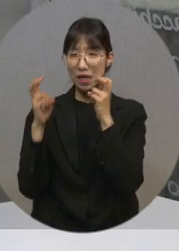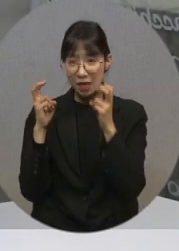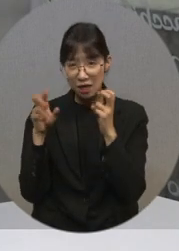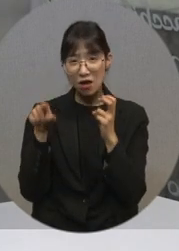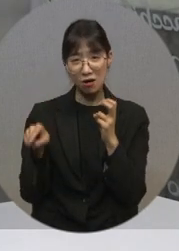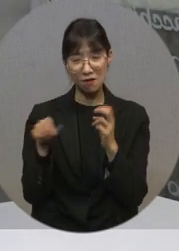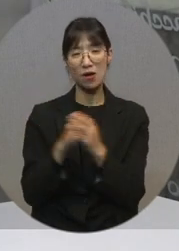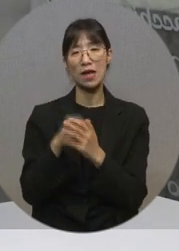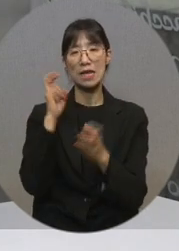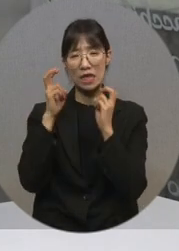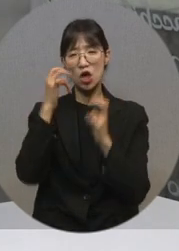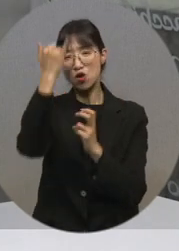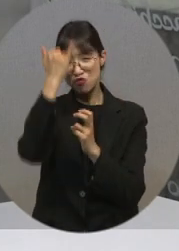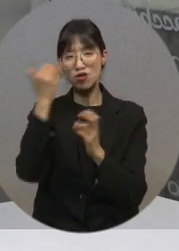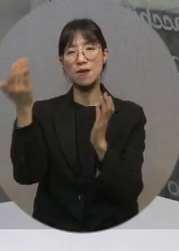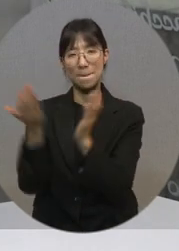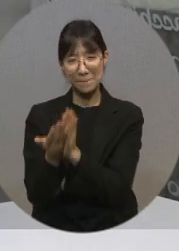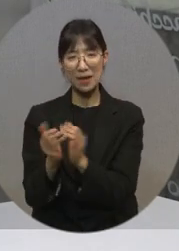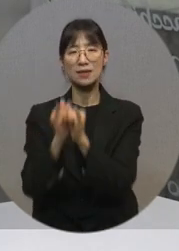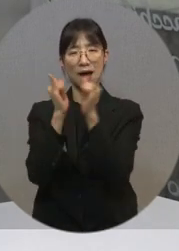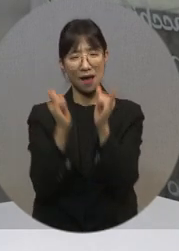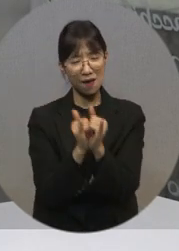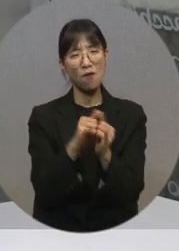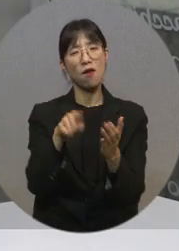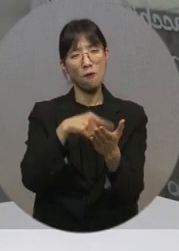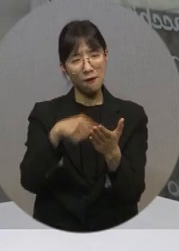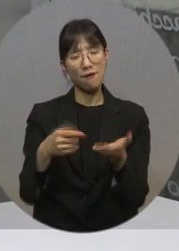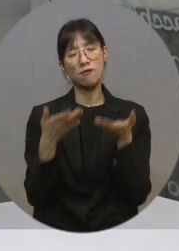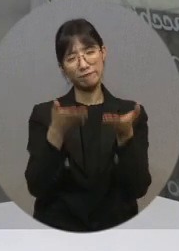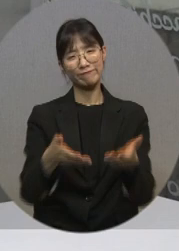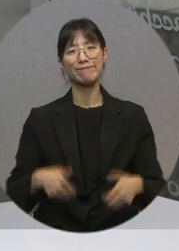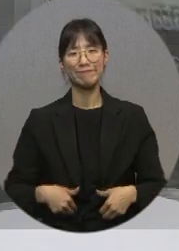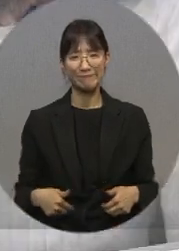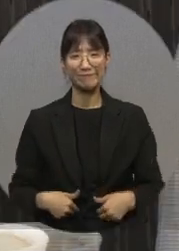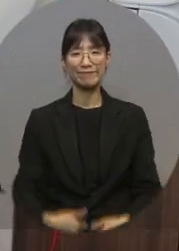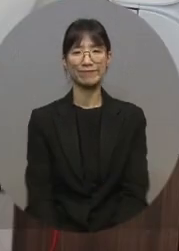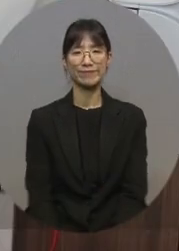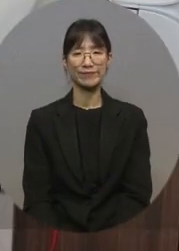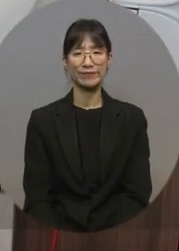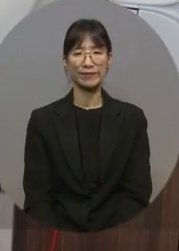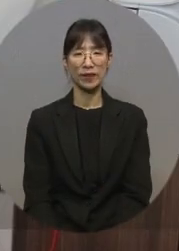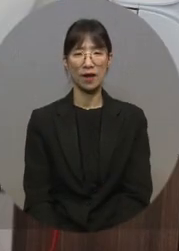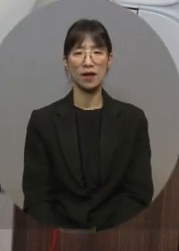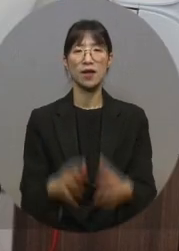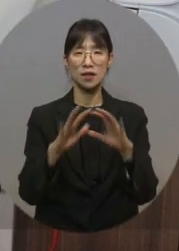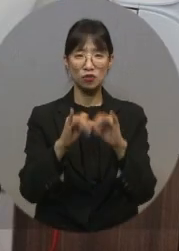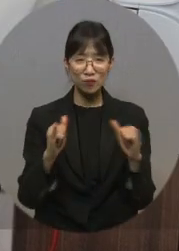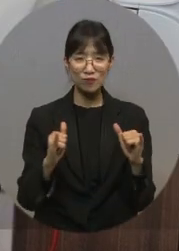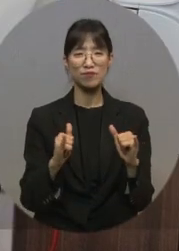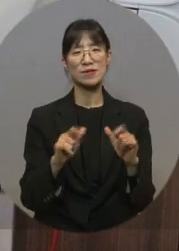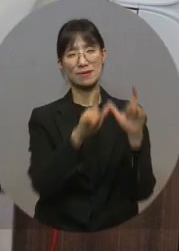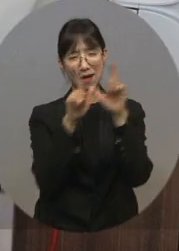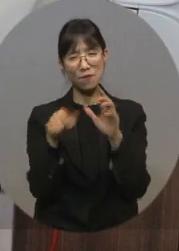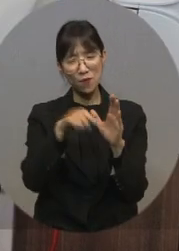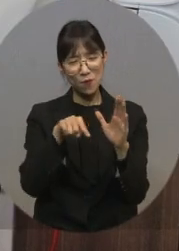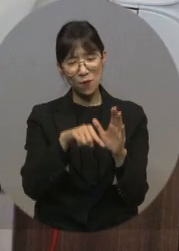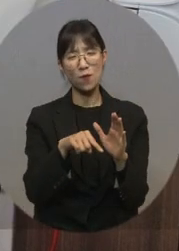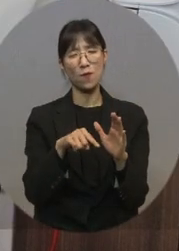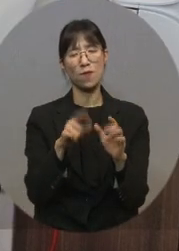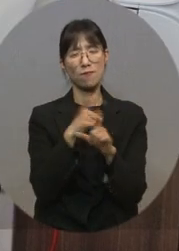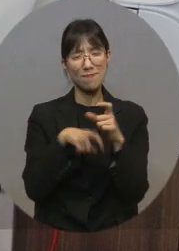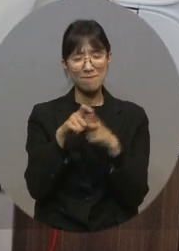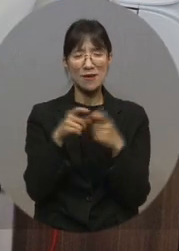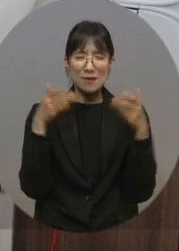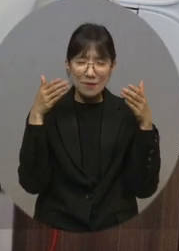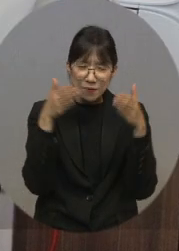기업은 기업의 윤리에 맞게 사회적으로 환원하는 것이 맞다고 봅니다. 주민 삶 속으로 더 깊숙이 들어가기 위해 노력하고